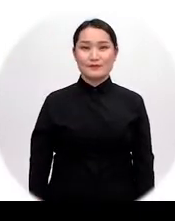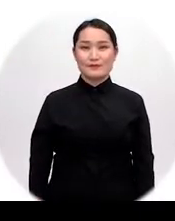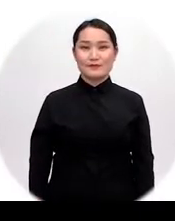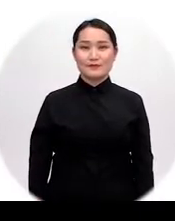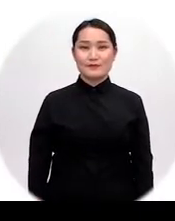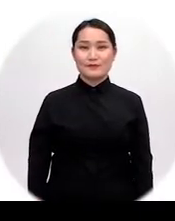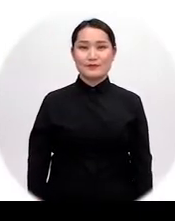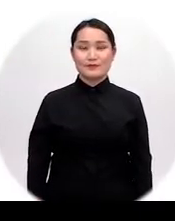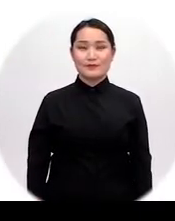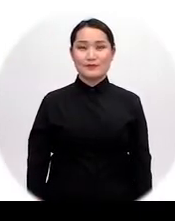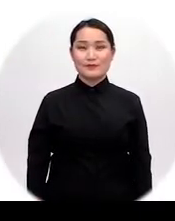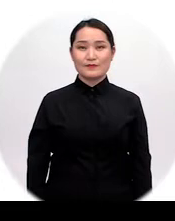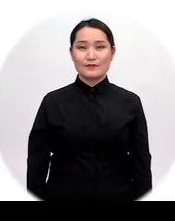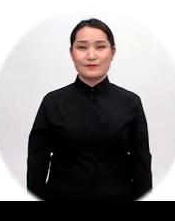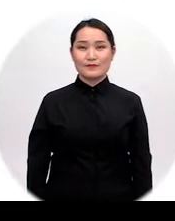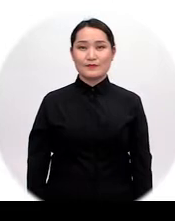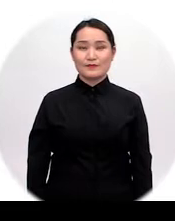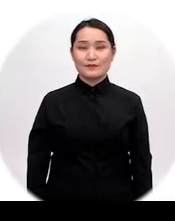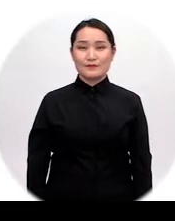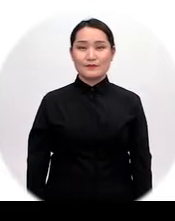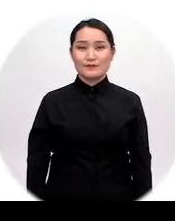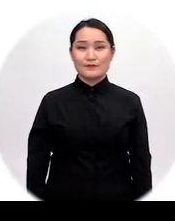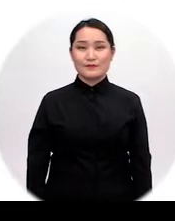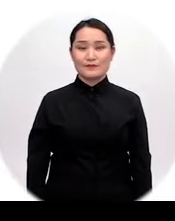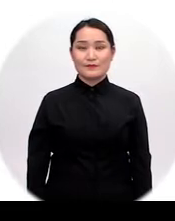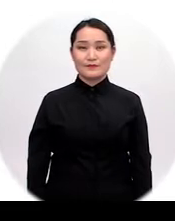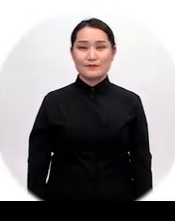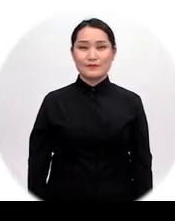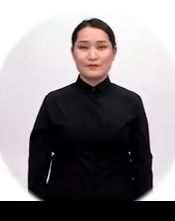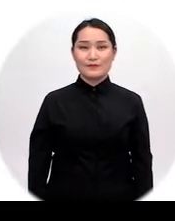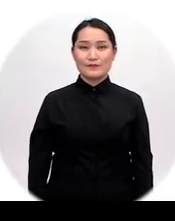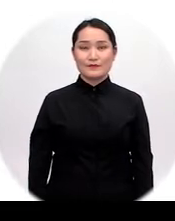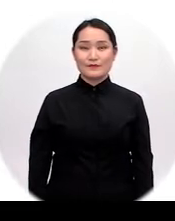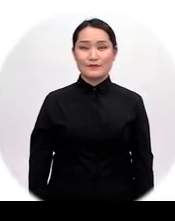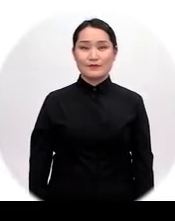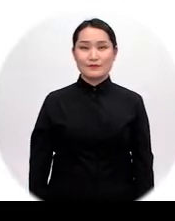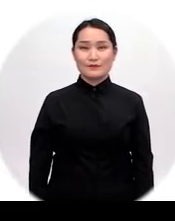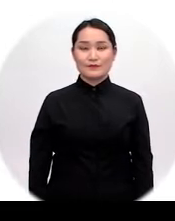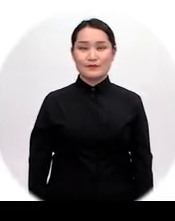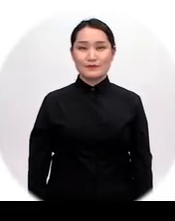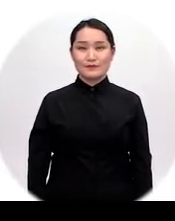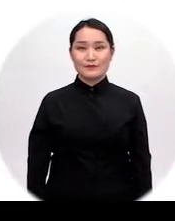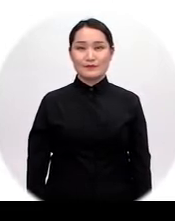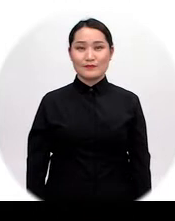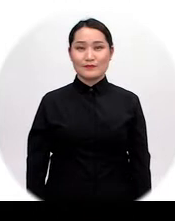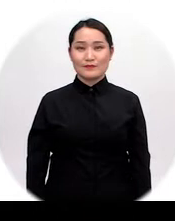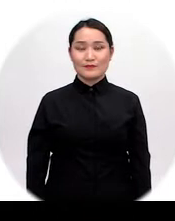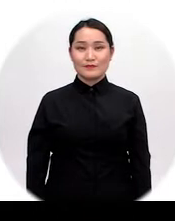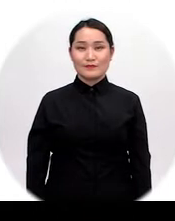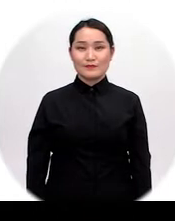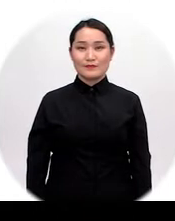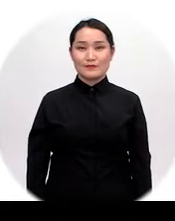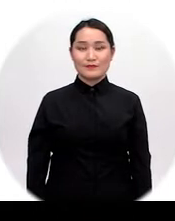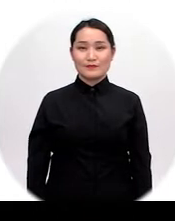Тийм ээ, цагийн урт зүү бүтэн нэг тойрлоо. Гэтэл богино зүү 12-оос нэгийн